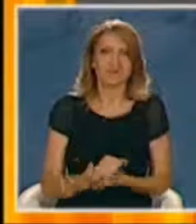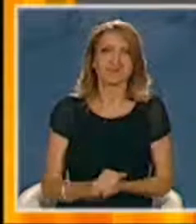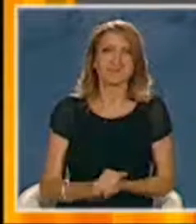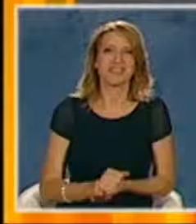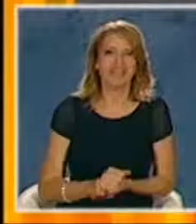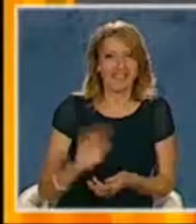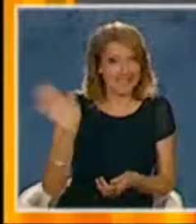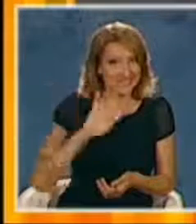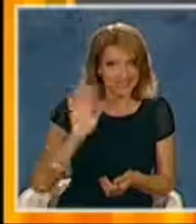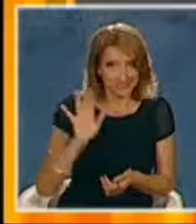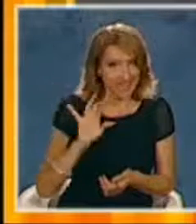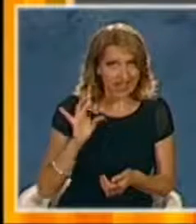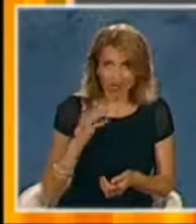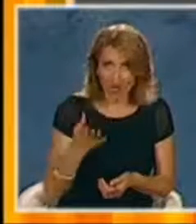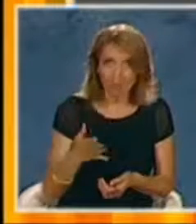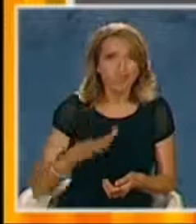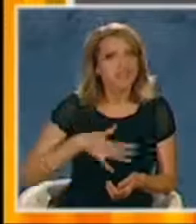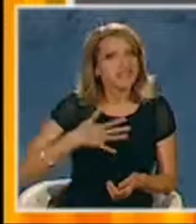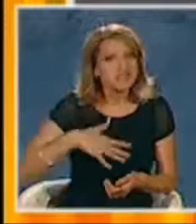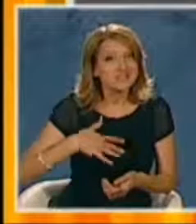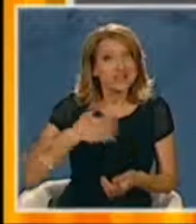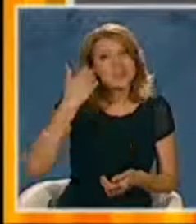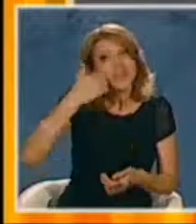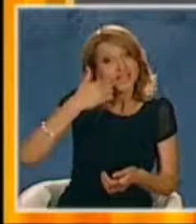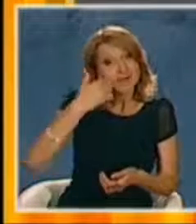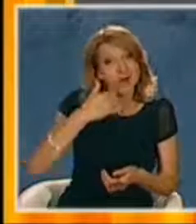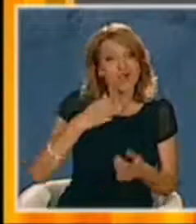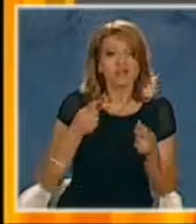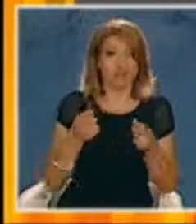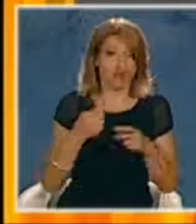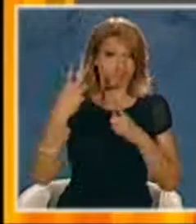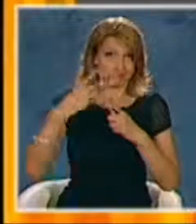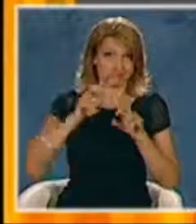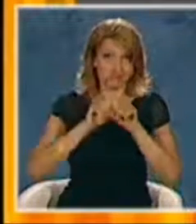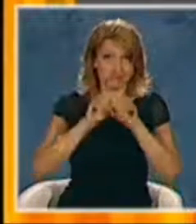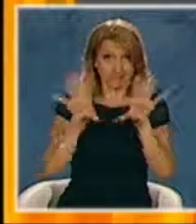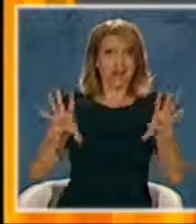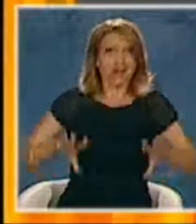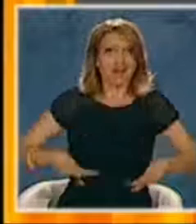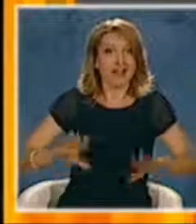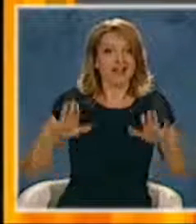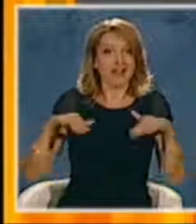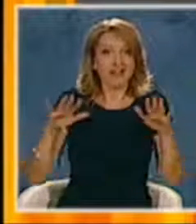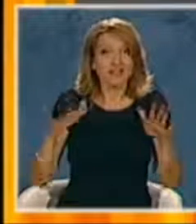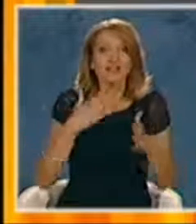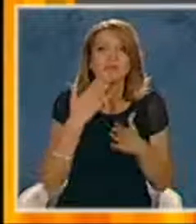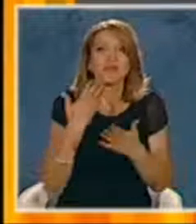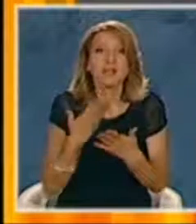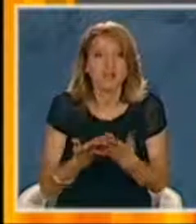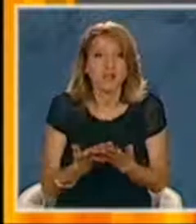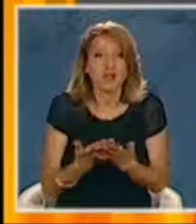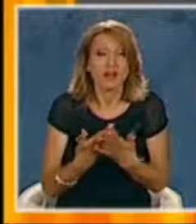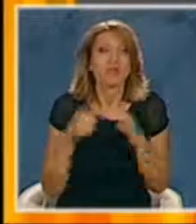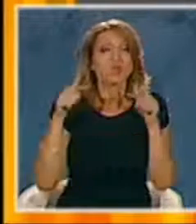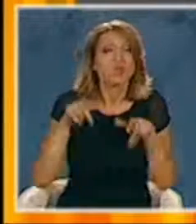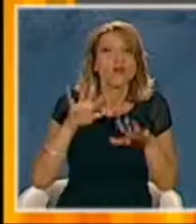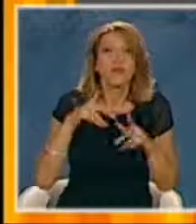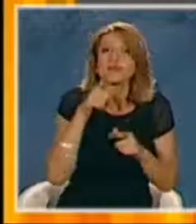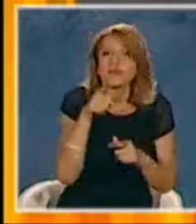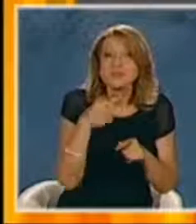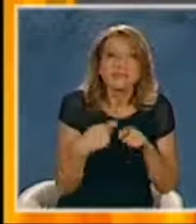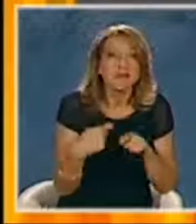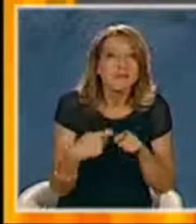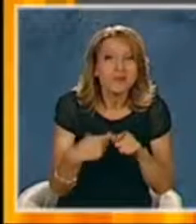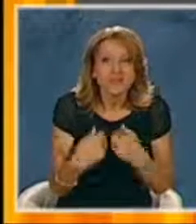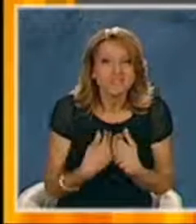здравей! Искам да използвам ефира на Град на Ангели, за да ти благодаря за това, което направи за мен, защото